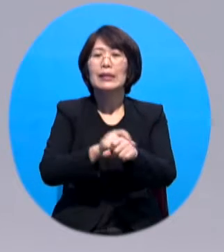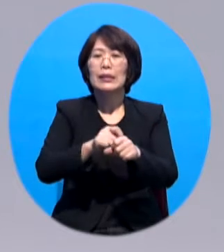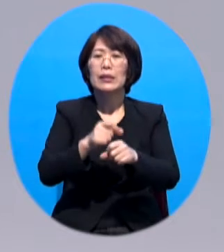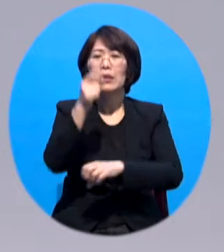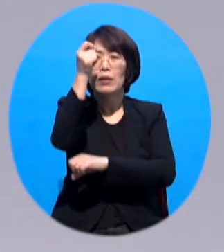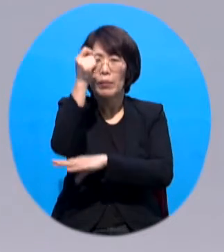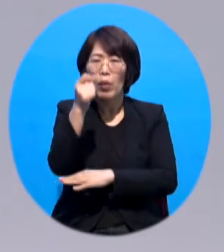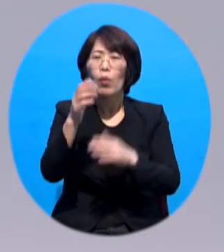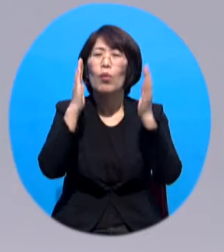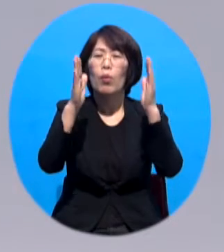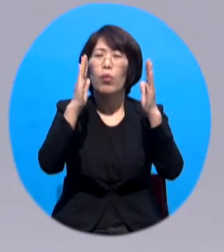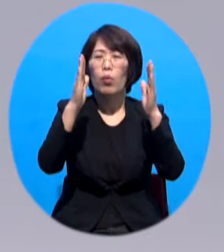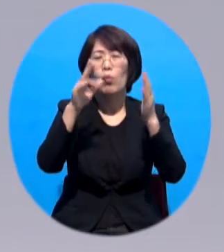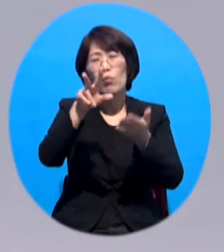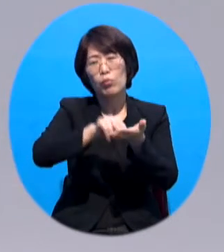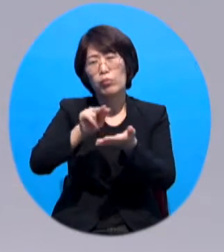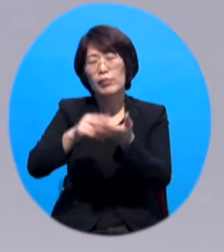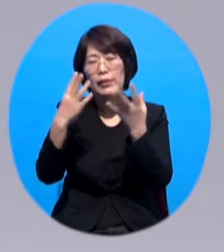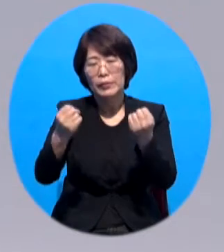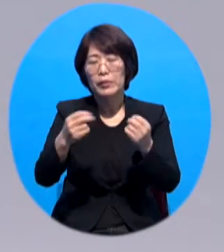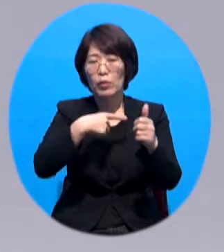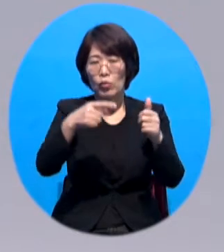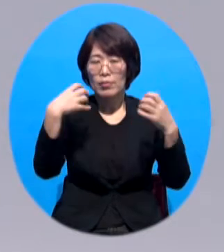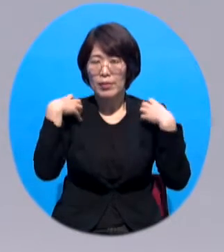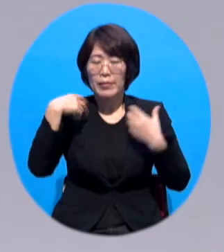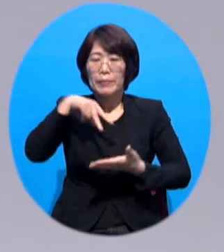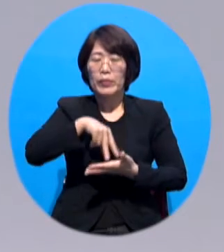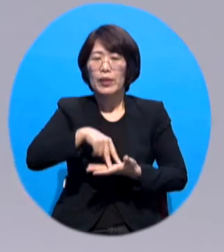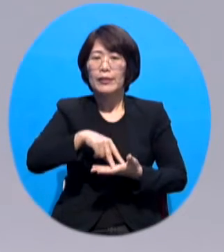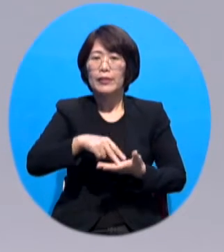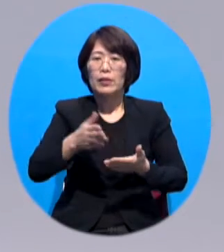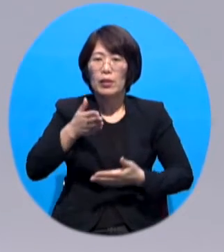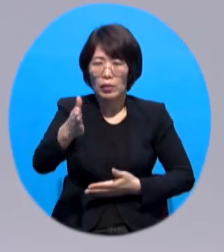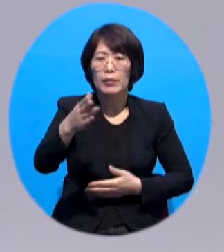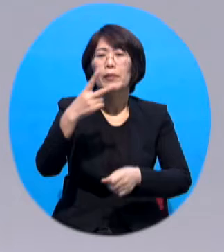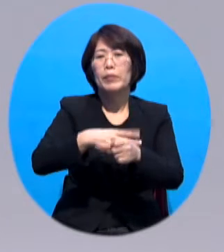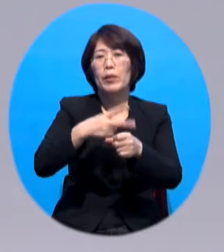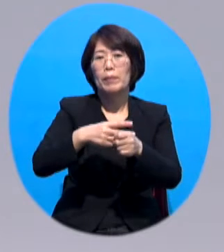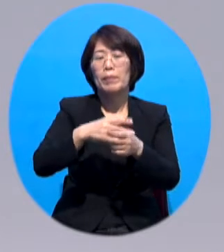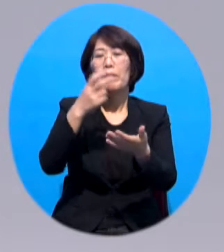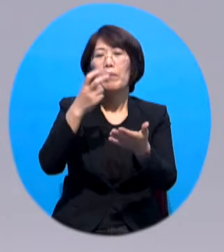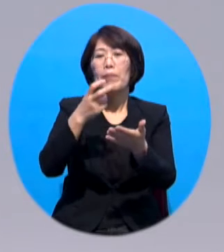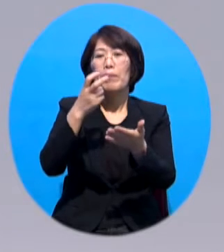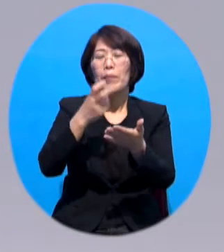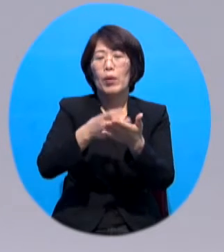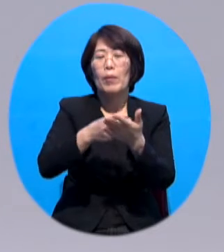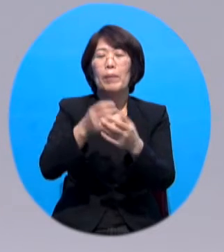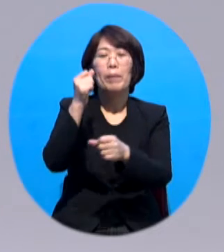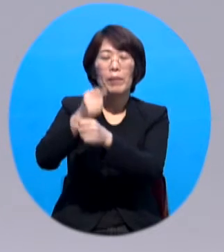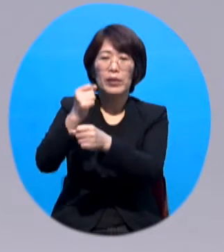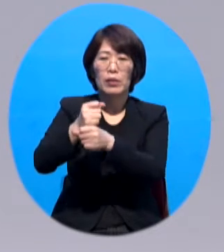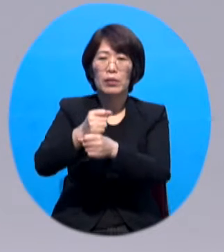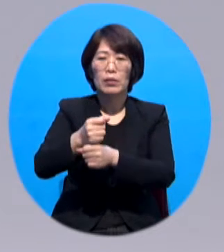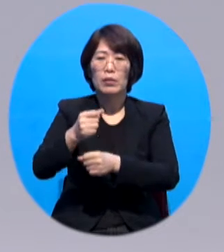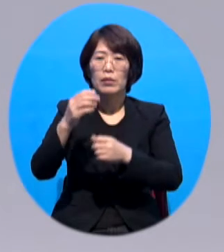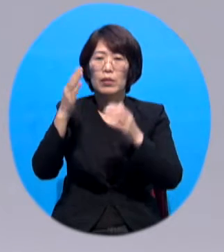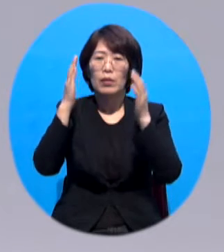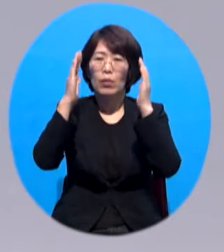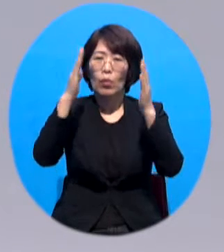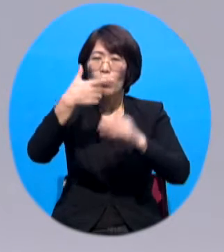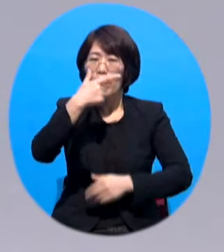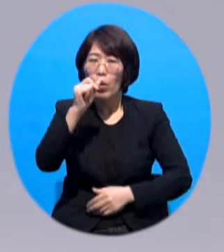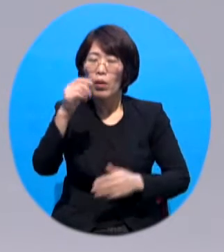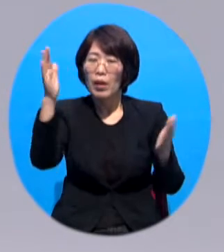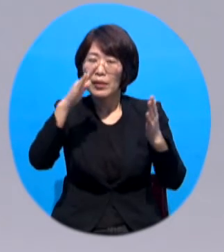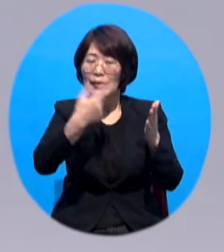착륙 5문제 심각합니다 저희 교육청은 기초학력 장당 교사 제 라고 한 제도를 통해서 기 청력이 부진한 아이들을